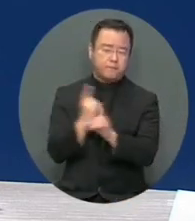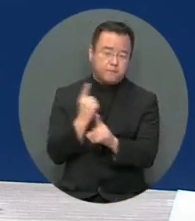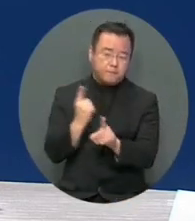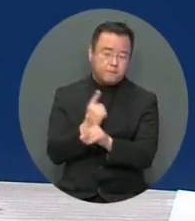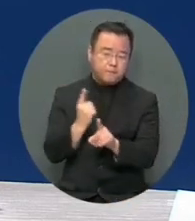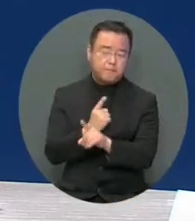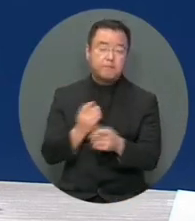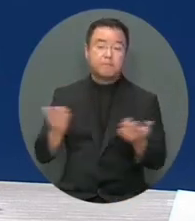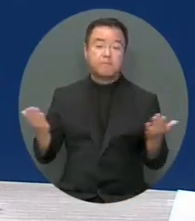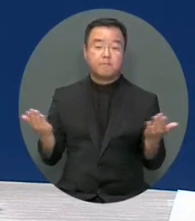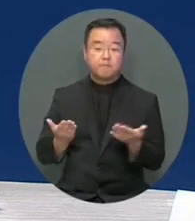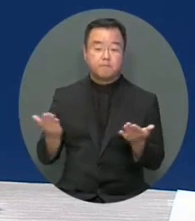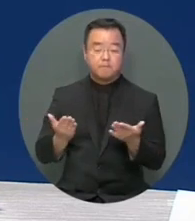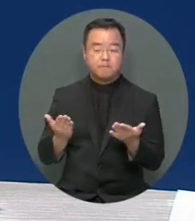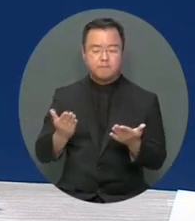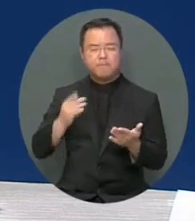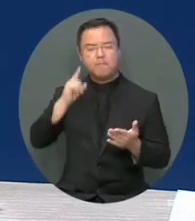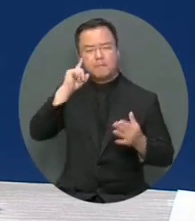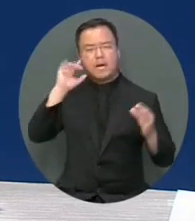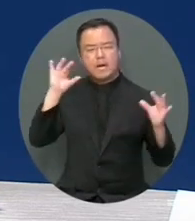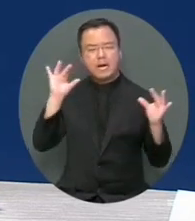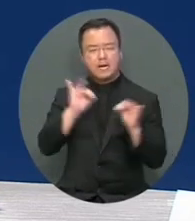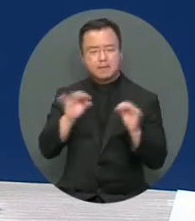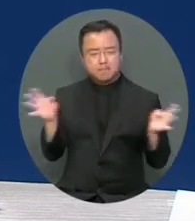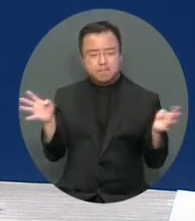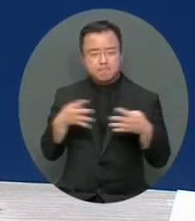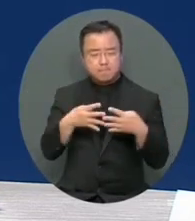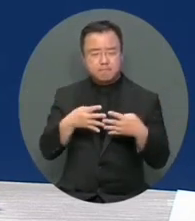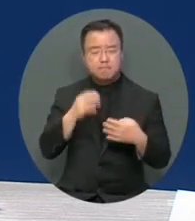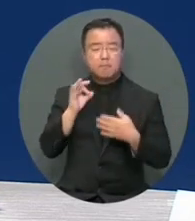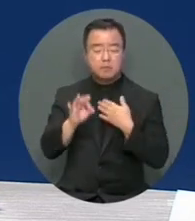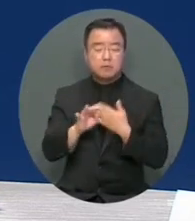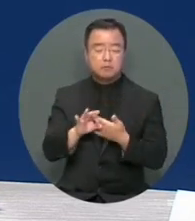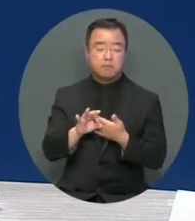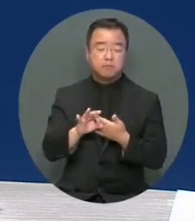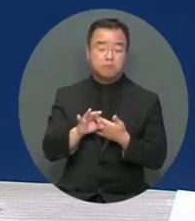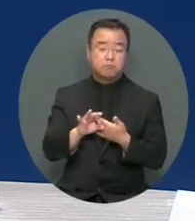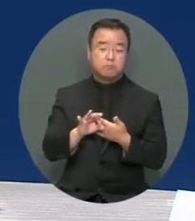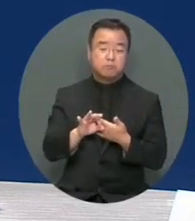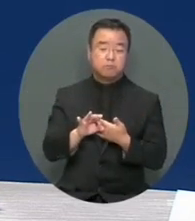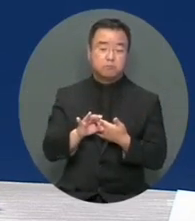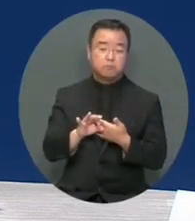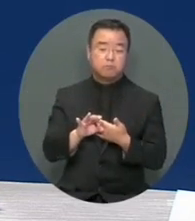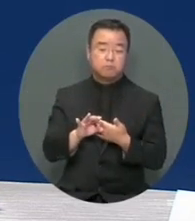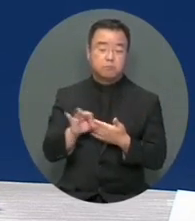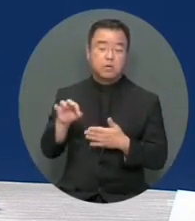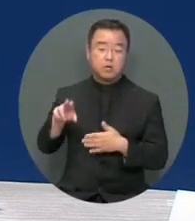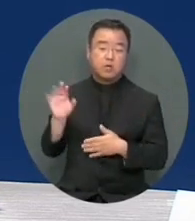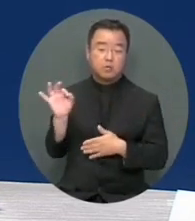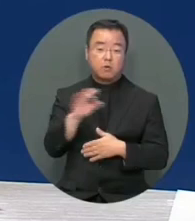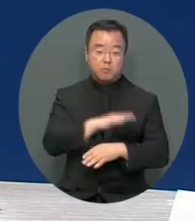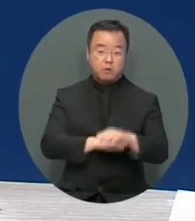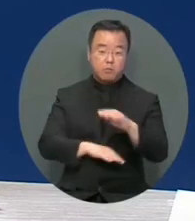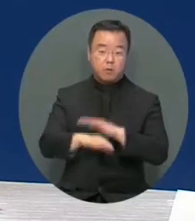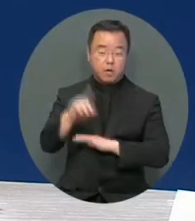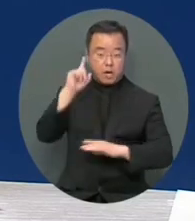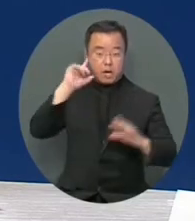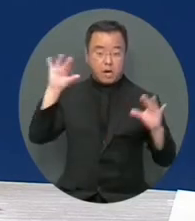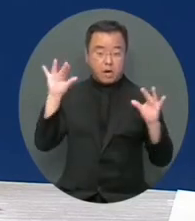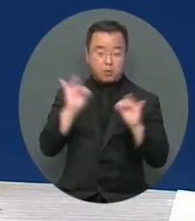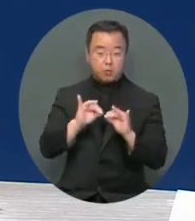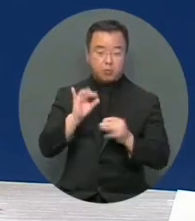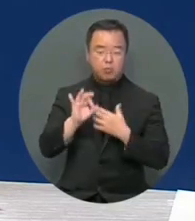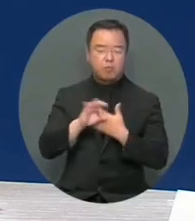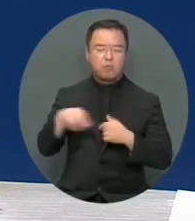이제 합의해 나가면 그런 정도는 필요하다면 여야가 합의하면 큰 정치적 부담이